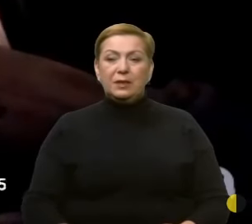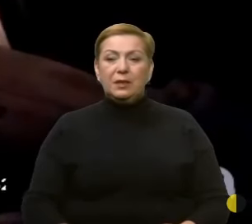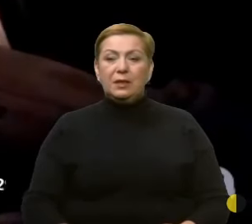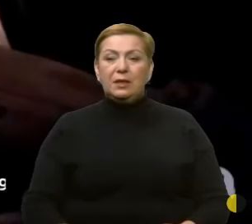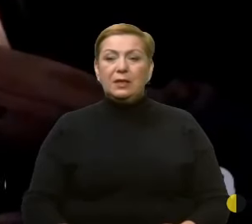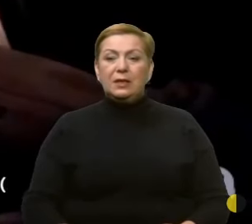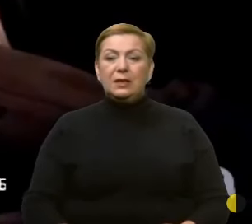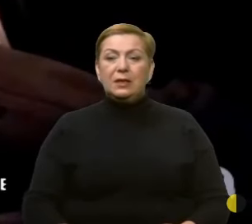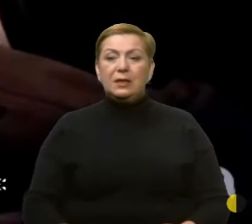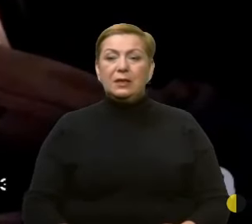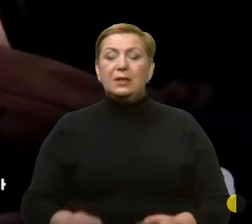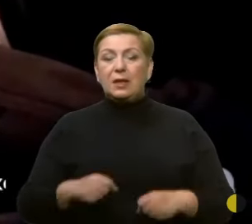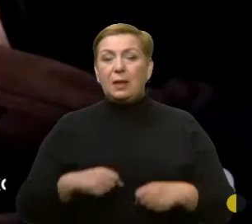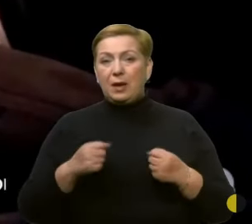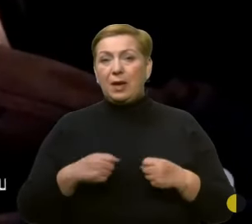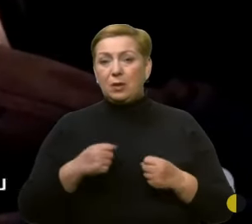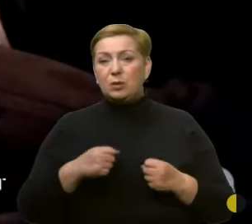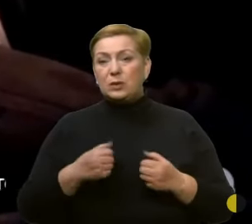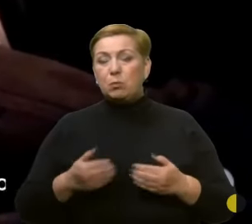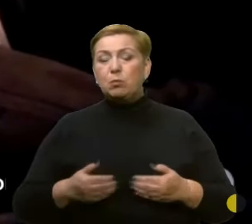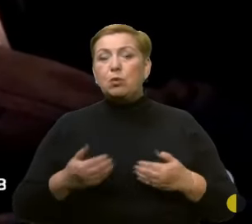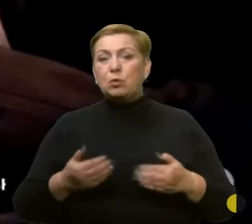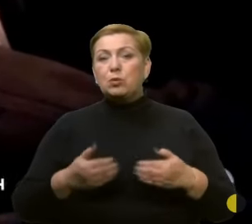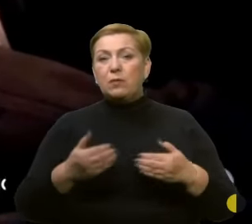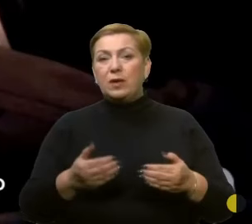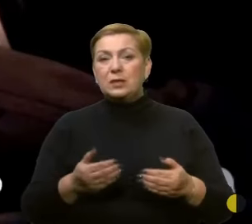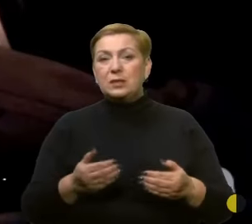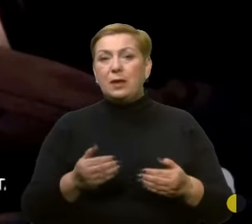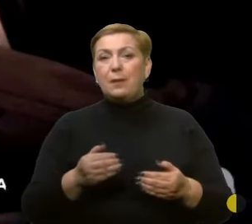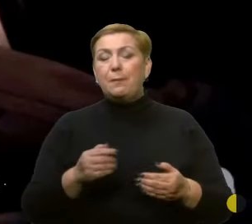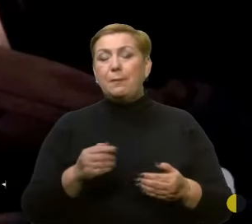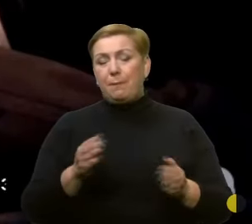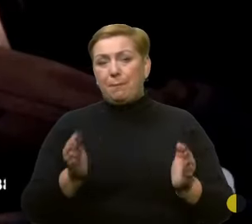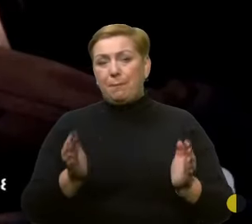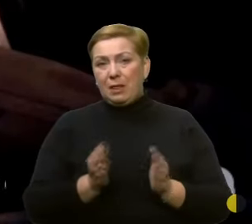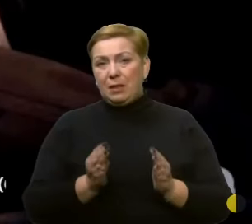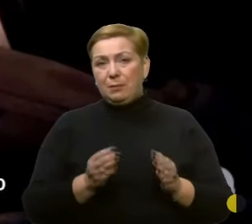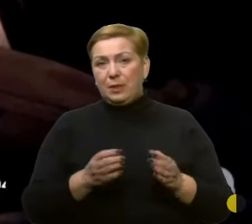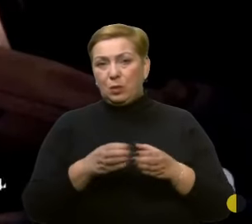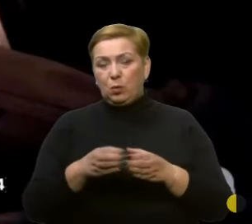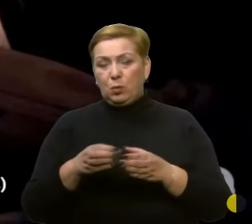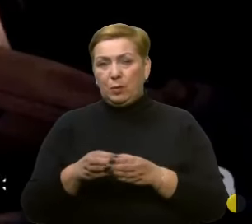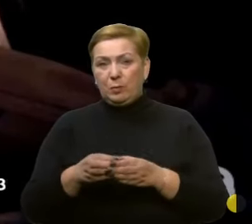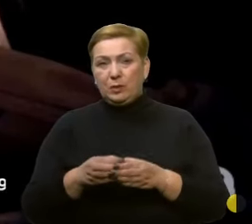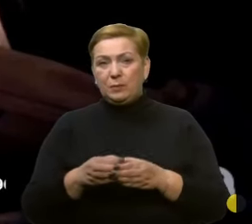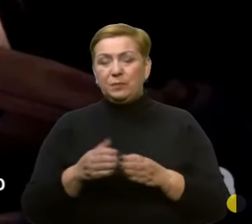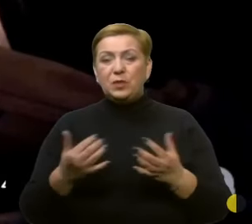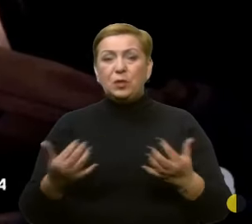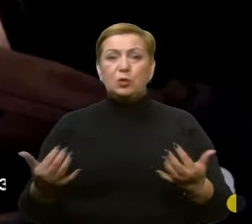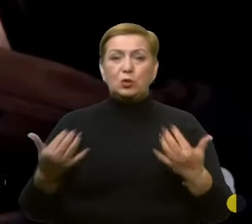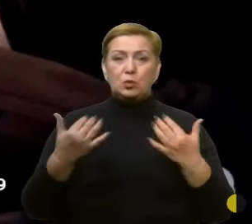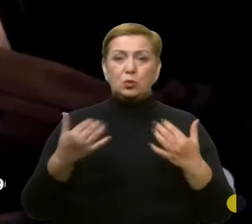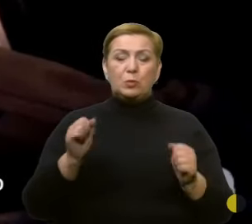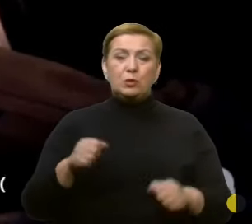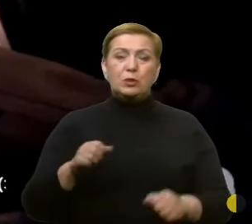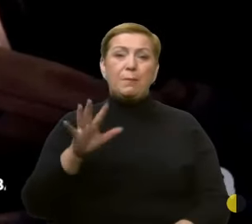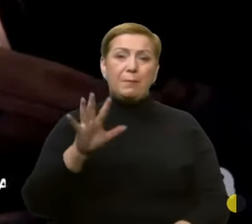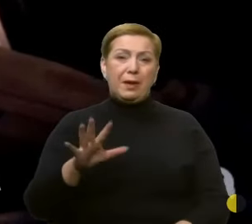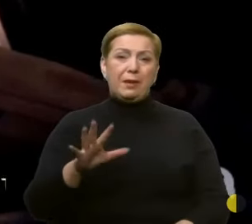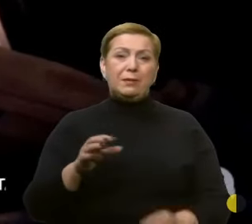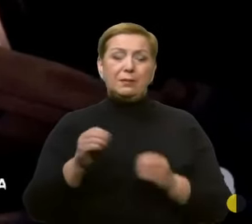Так, і намагаються вони просуватися малими групами, тобто штурми можуть бути 5-10 штурмів